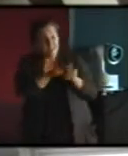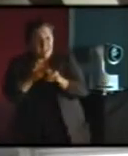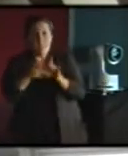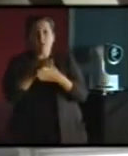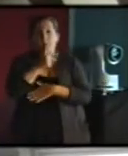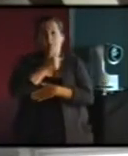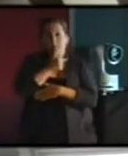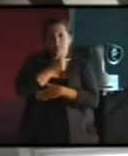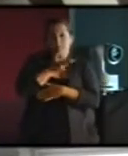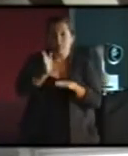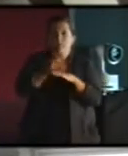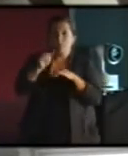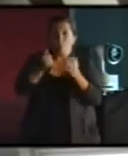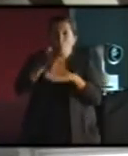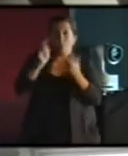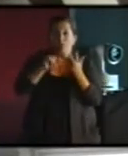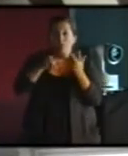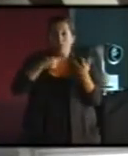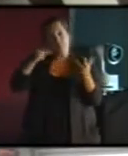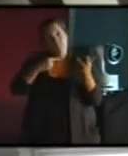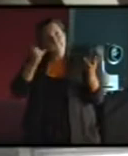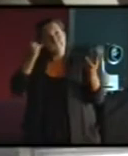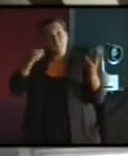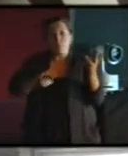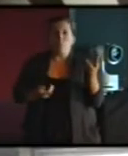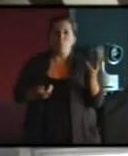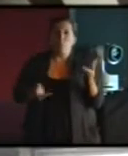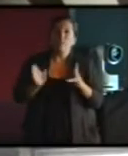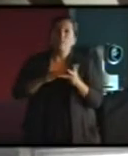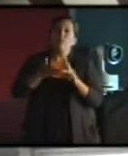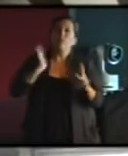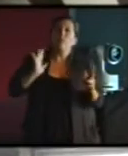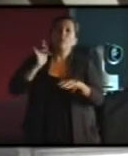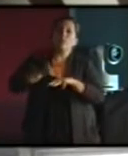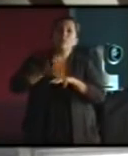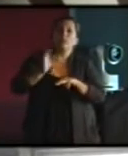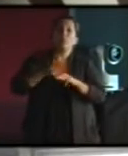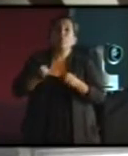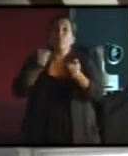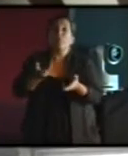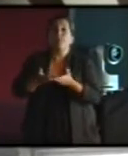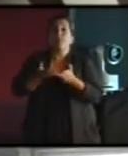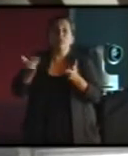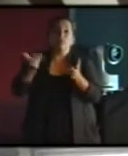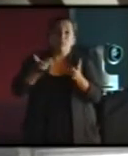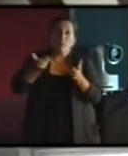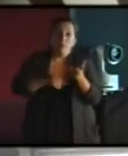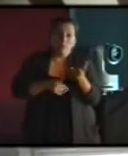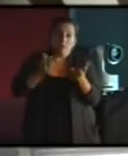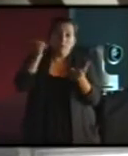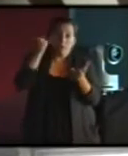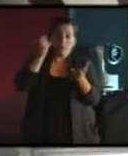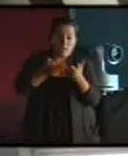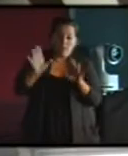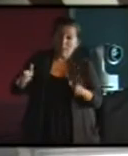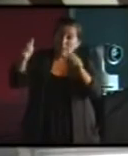donc, il faut un autre prisme de regard. Et je crois que celui qu'on a eu, et qu'on propose d'une certaine manière, c'est de dire: est-ce qu'on peut